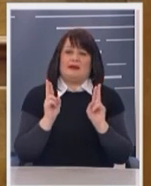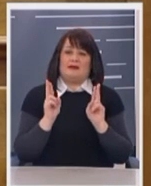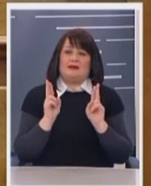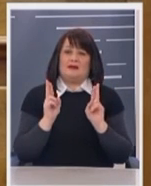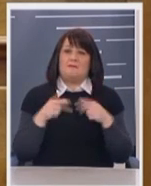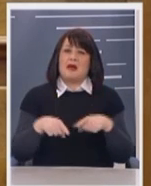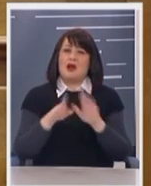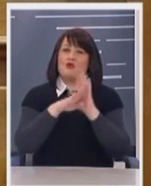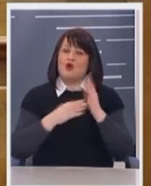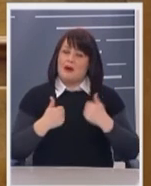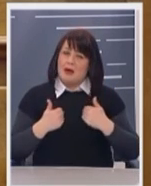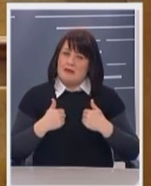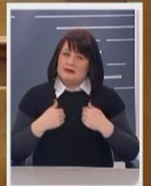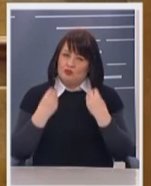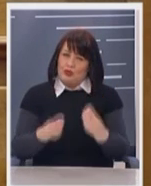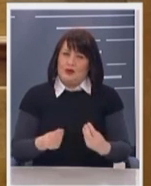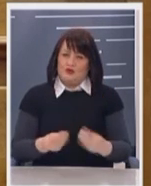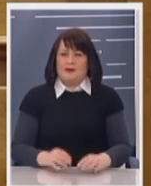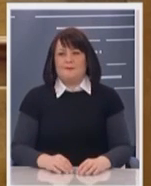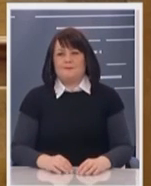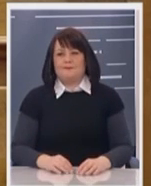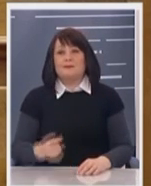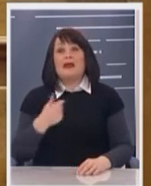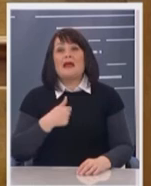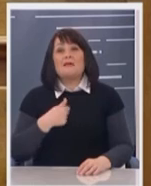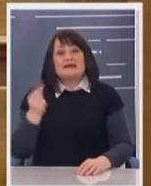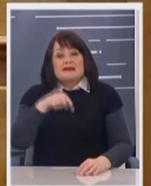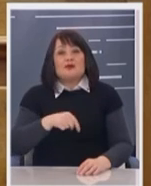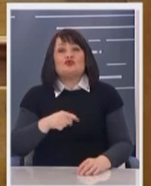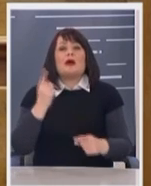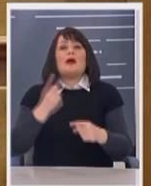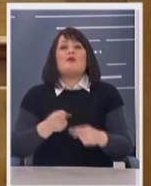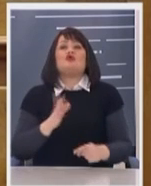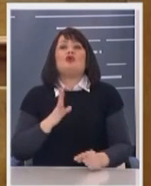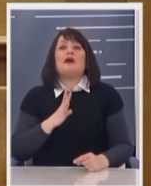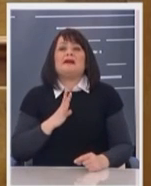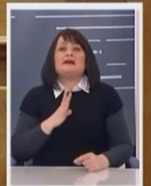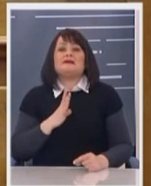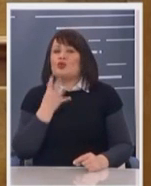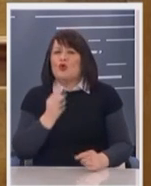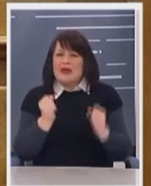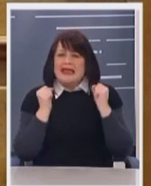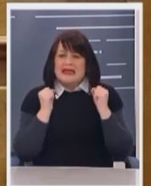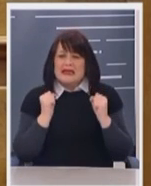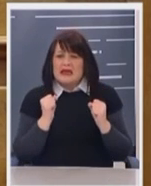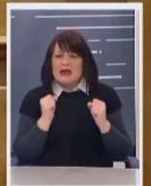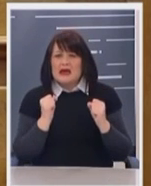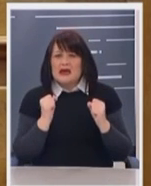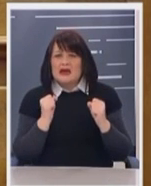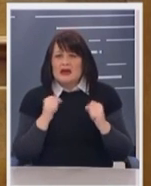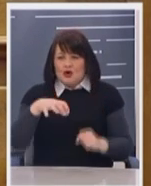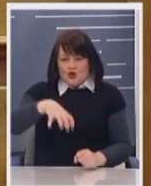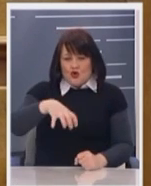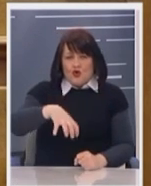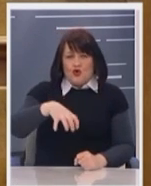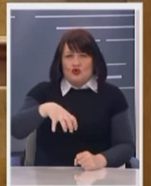παράλληλο πρόγραμμα. Και εμείς, αν θέλετε, είμαστε εδώ για αυτούς, γιατί η υγεία είναι ο χώρος όπου μπορούν